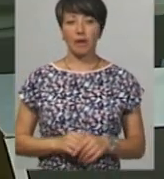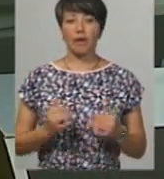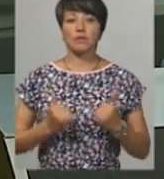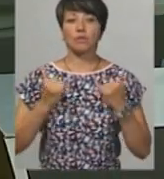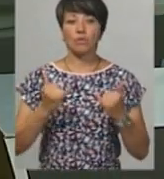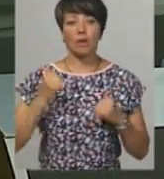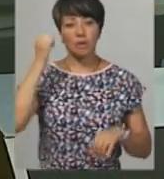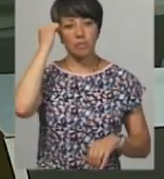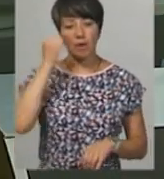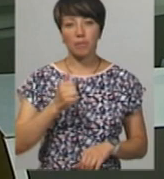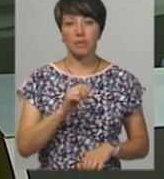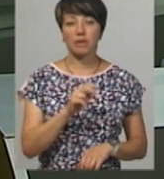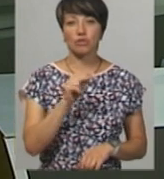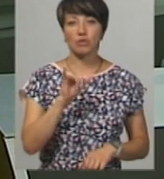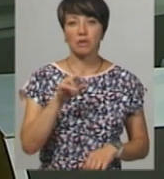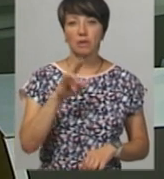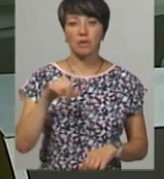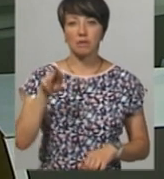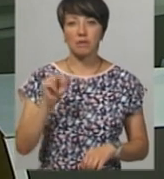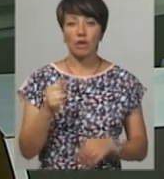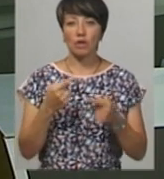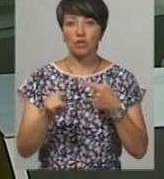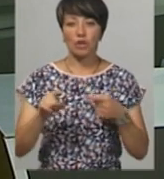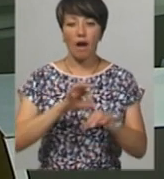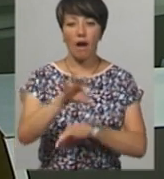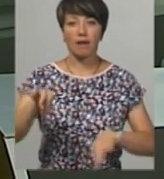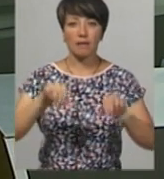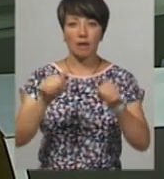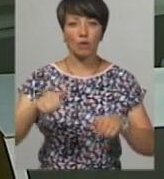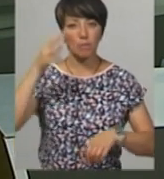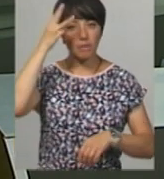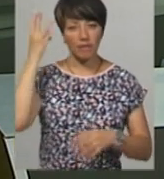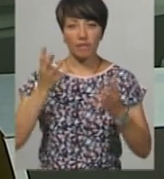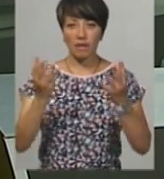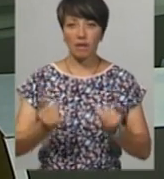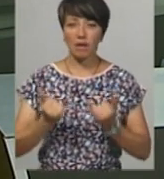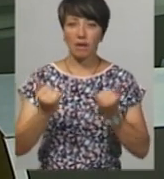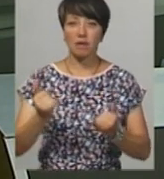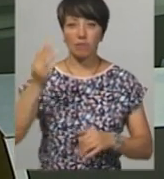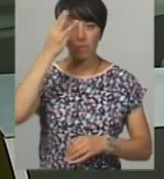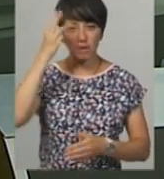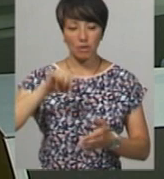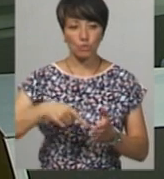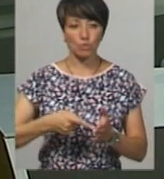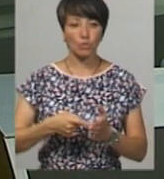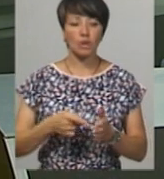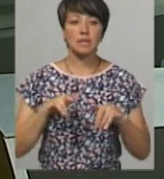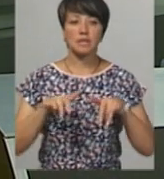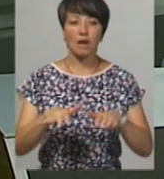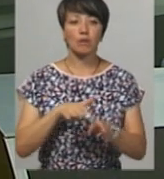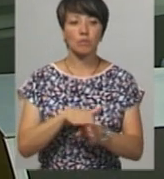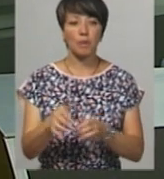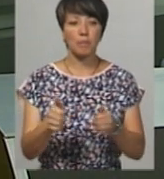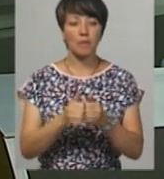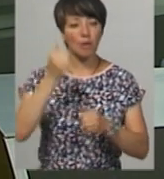Вшанували пам'ять Ігната Чікірди та інших архітекторів Хмельниччини сьогодні у День архітектора у обласному центрі. Захід відбувався